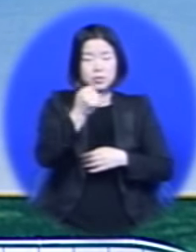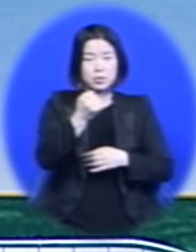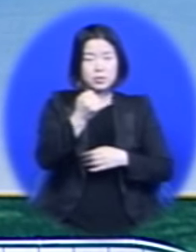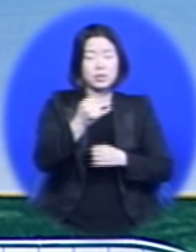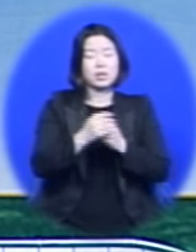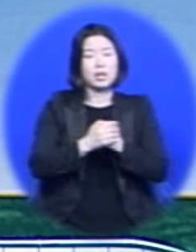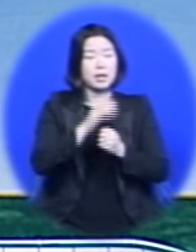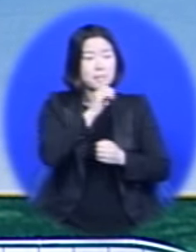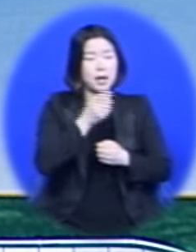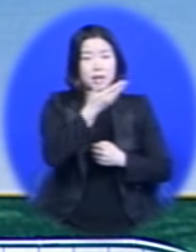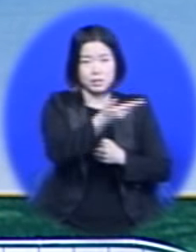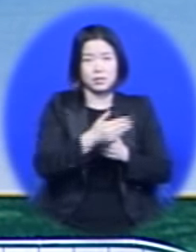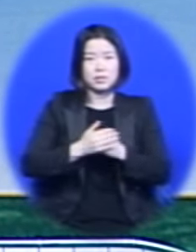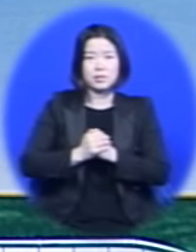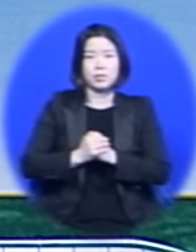해주었습니다.